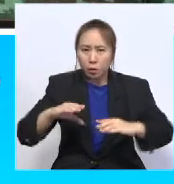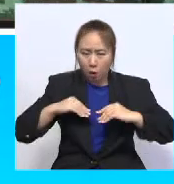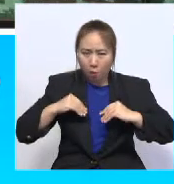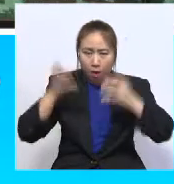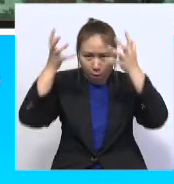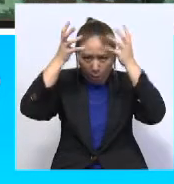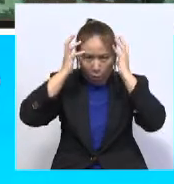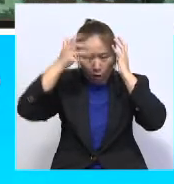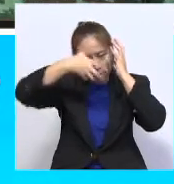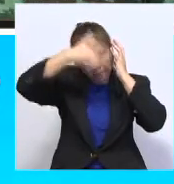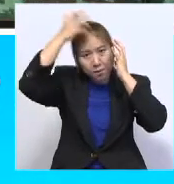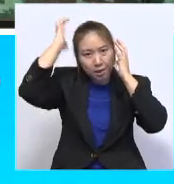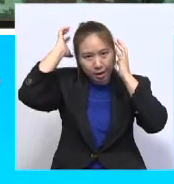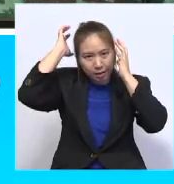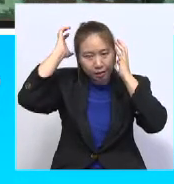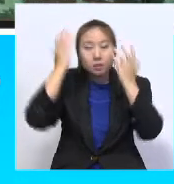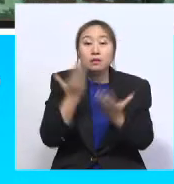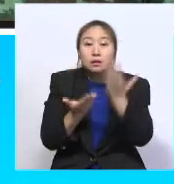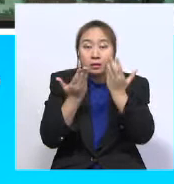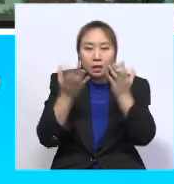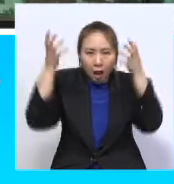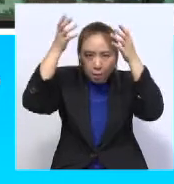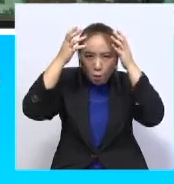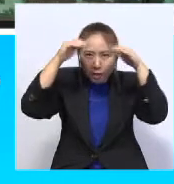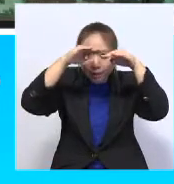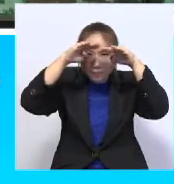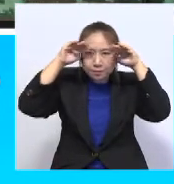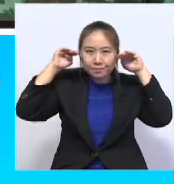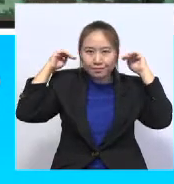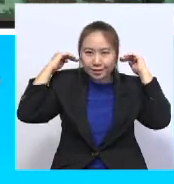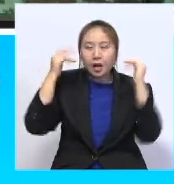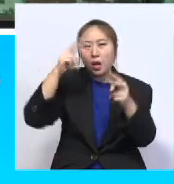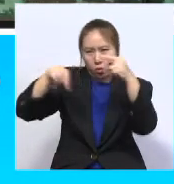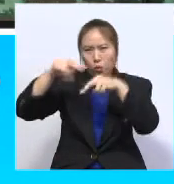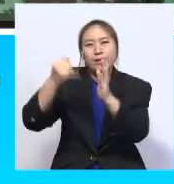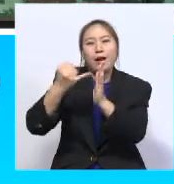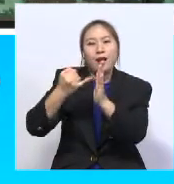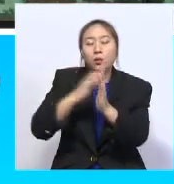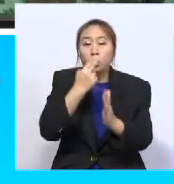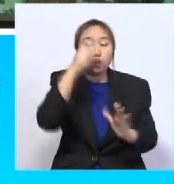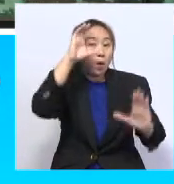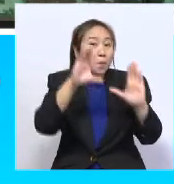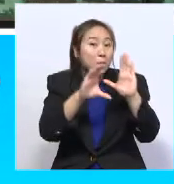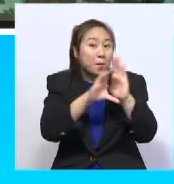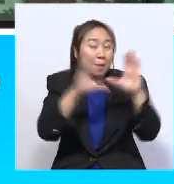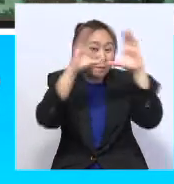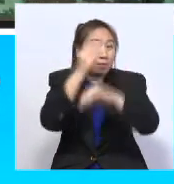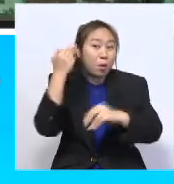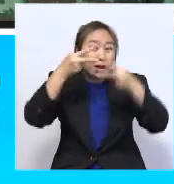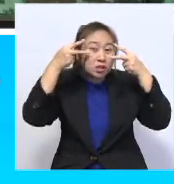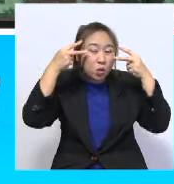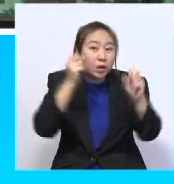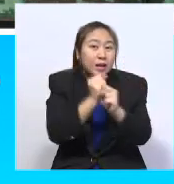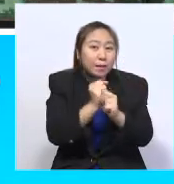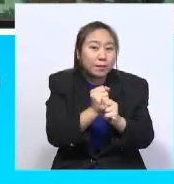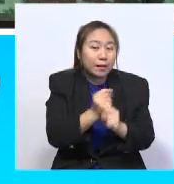วกแล้วก็เป็นการสวมหมวกครึ่งใบเพื่อให้ง่ายในการตรวจสอบนะครับถ้าเราดูจากภาพคนร้ายที่ก่อเหตุเมื่อคืนเนี่ยเขาเลือกก่